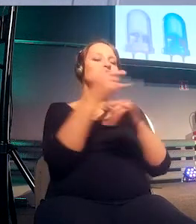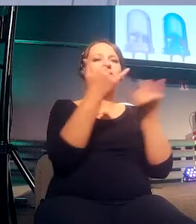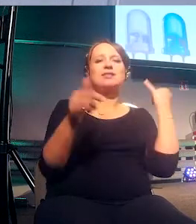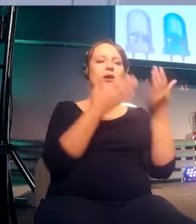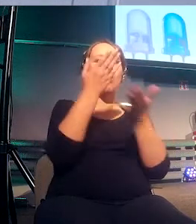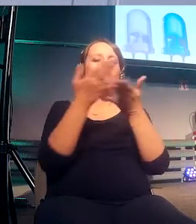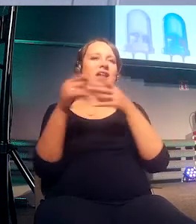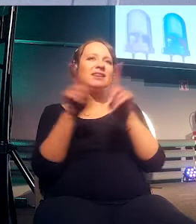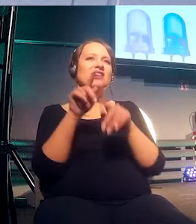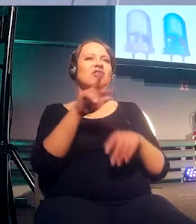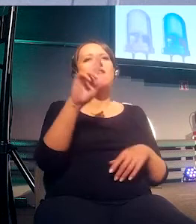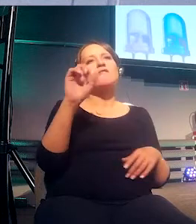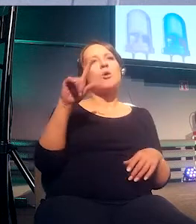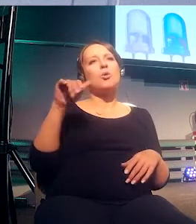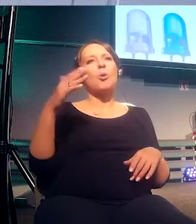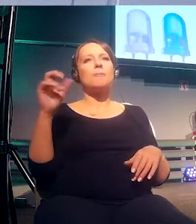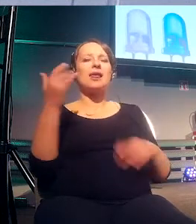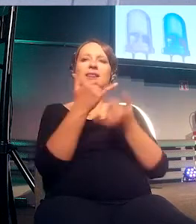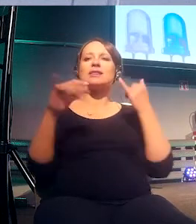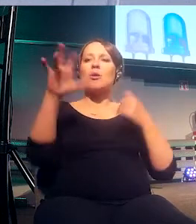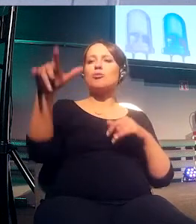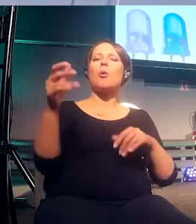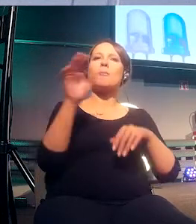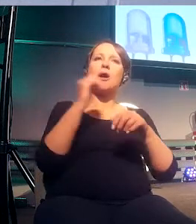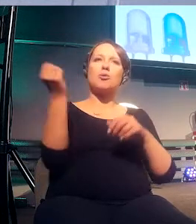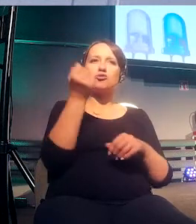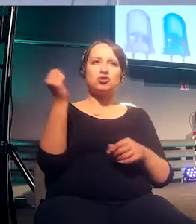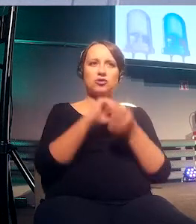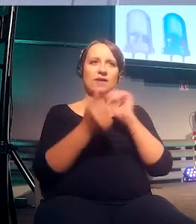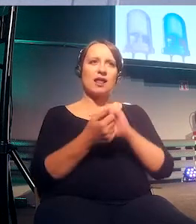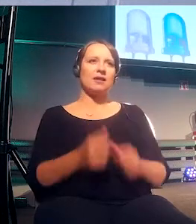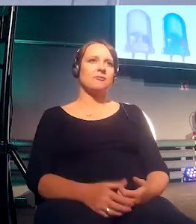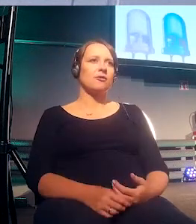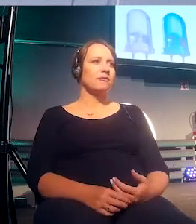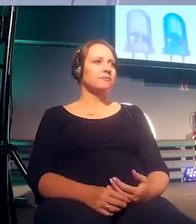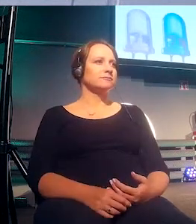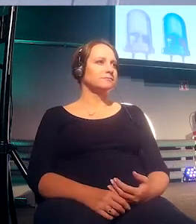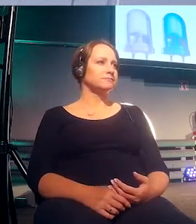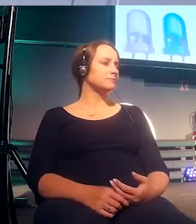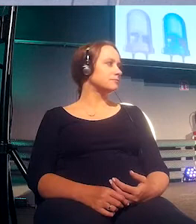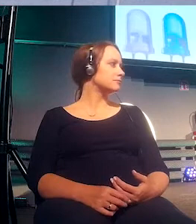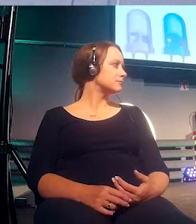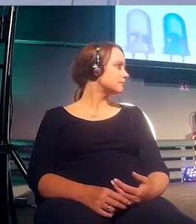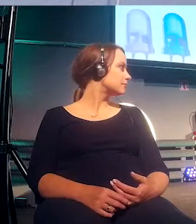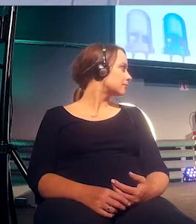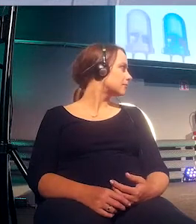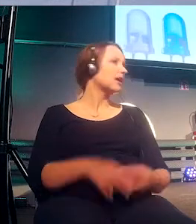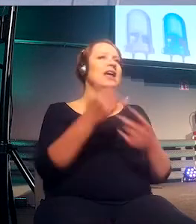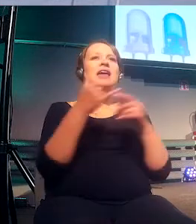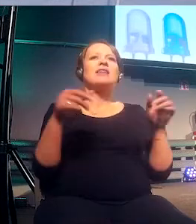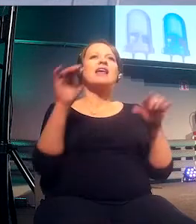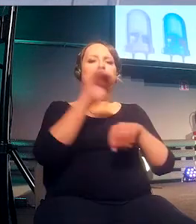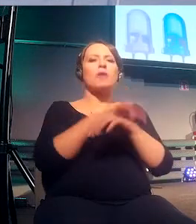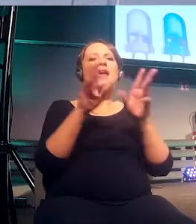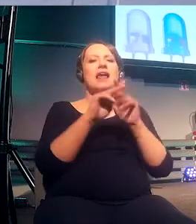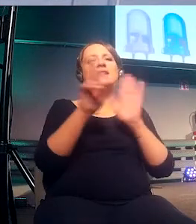rodzaju wolumen użytkowników, albo być w zgodzie z innego rodzaju przepisami prawnymi.